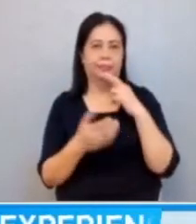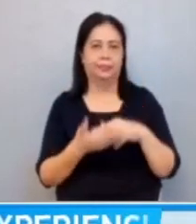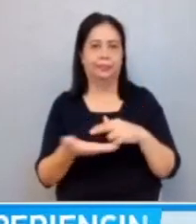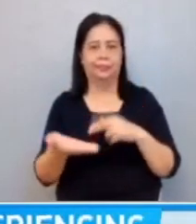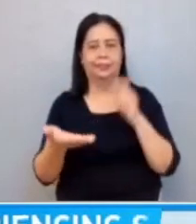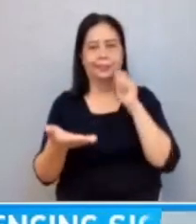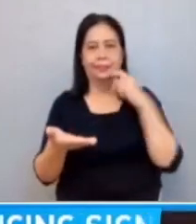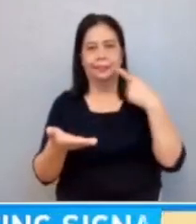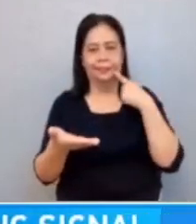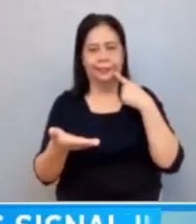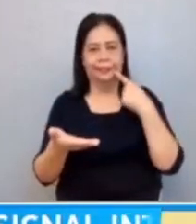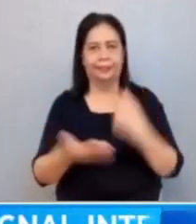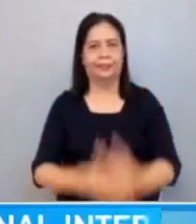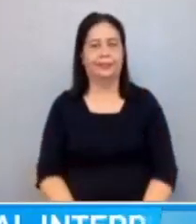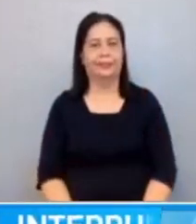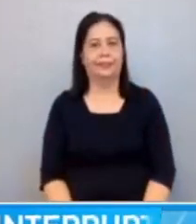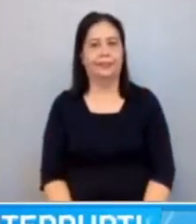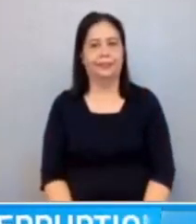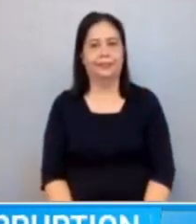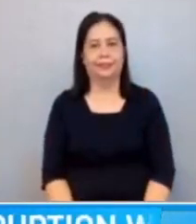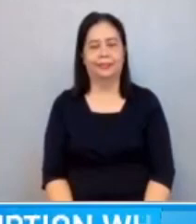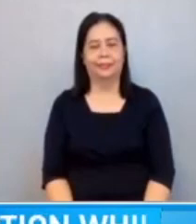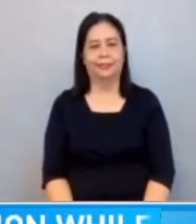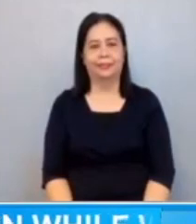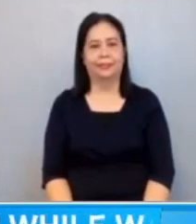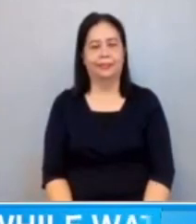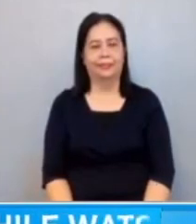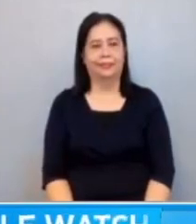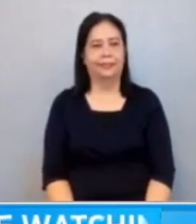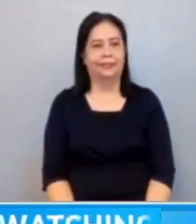Panganiban Perez. Tina?